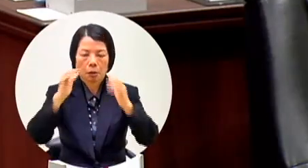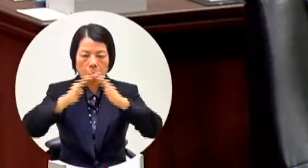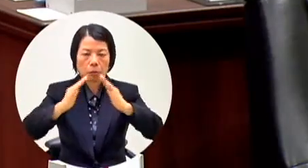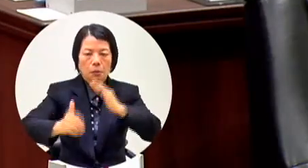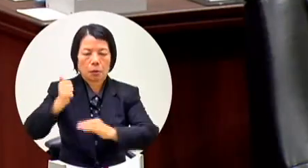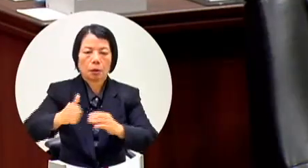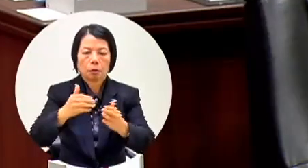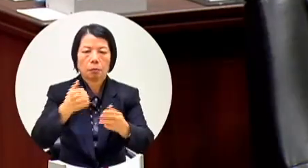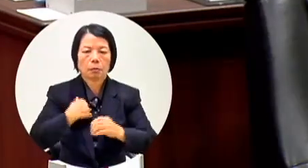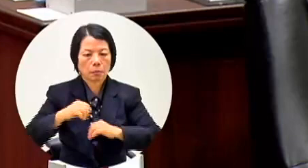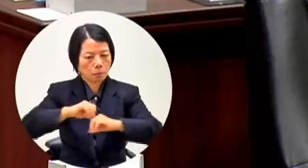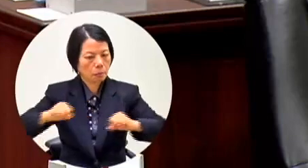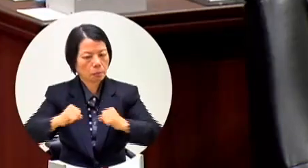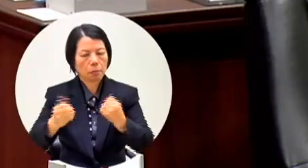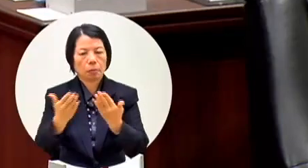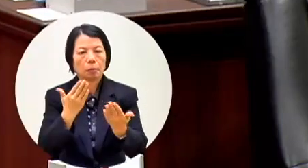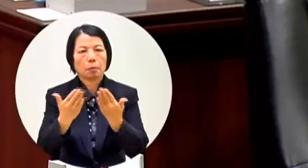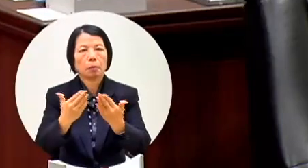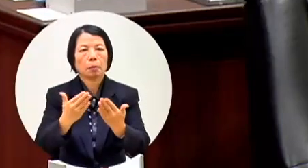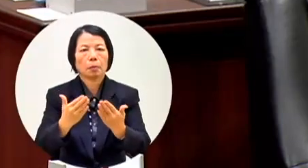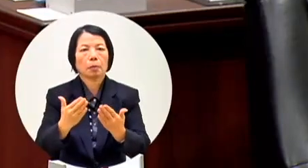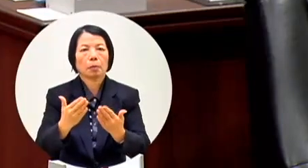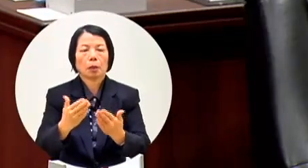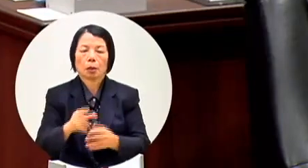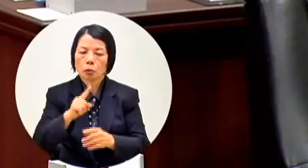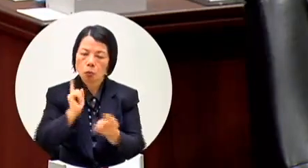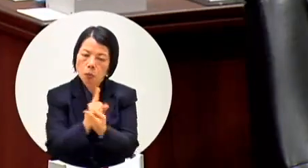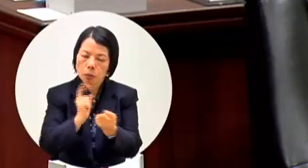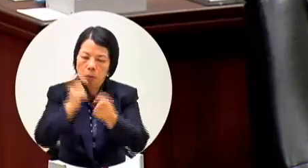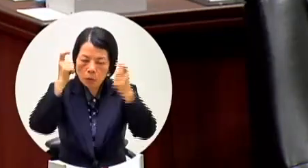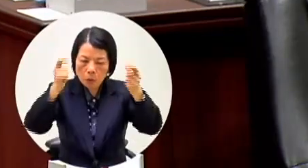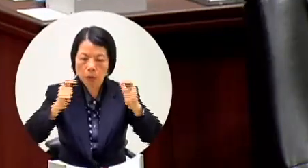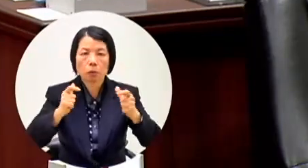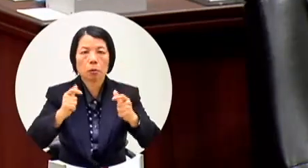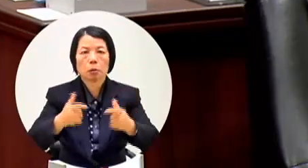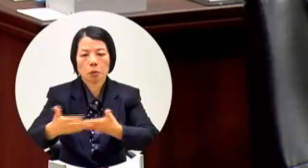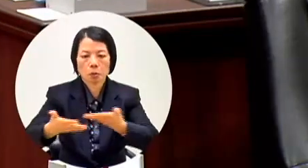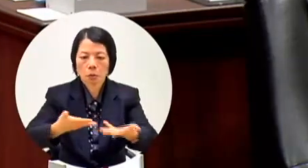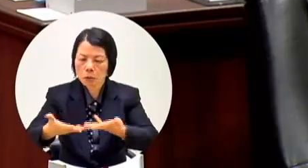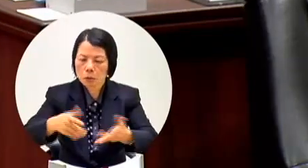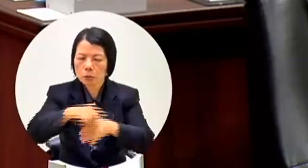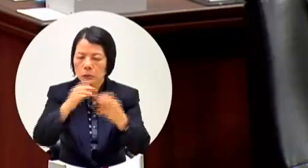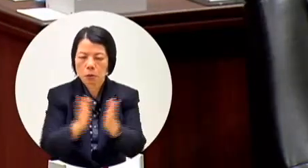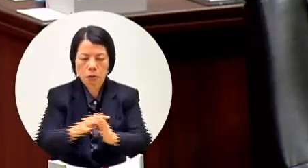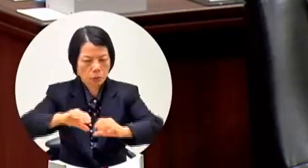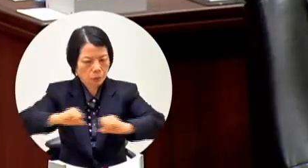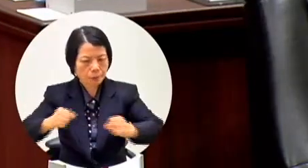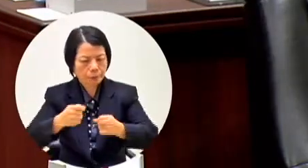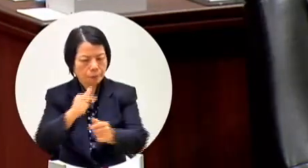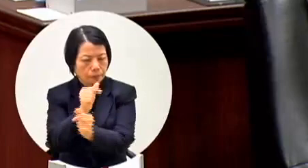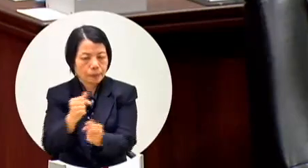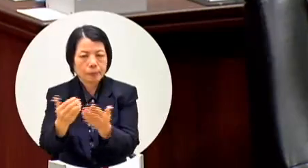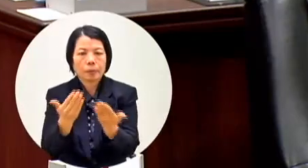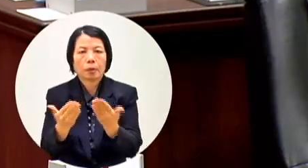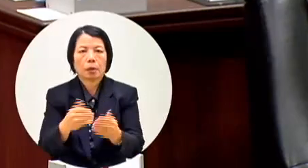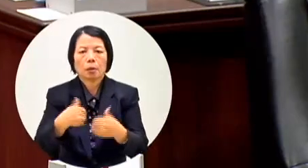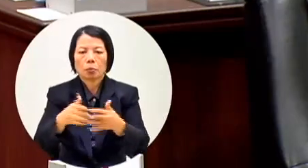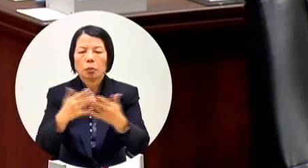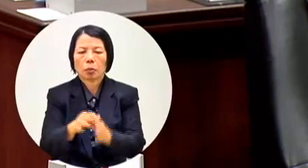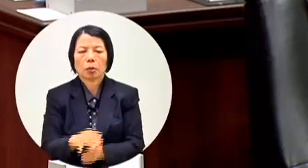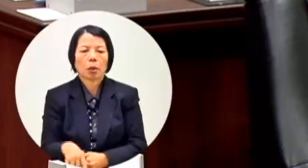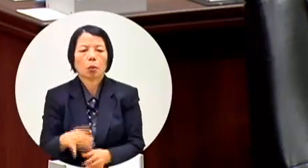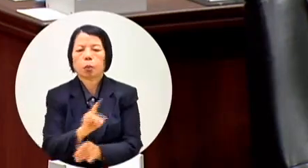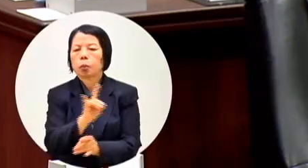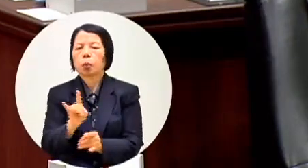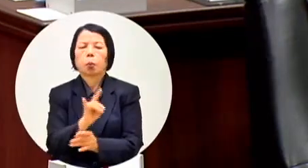高雄，来规划我们高雄市的整体的产业转型，这样才是对高雄市有帮助，也会真的东西会留下来，不要再讲一些空话，喊一